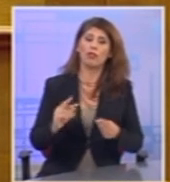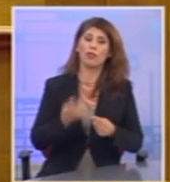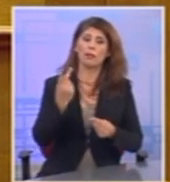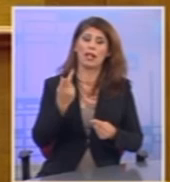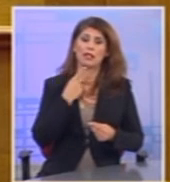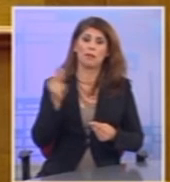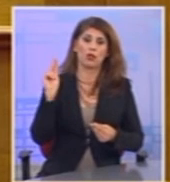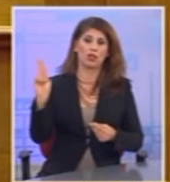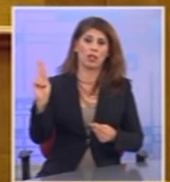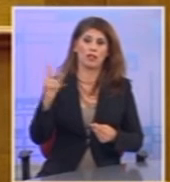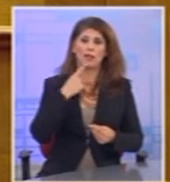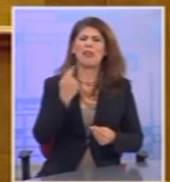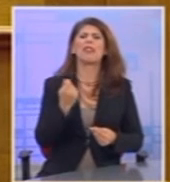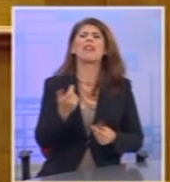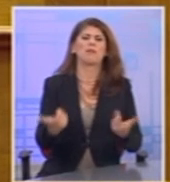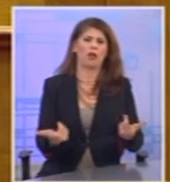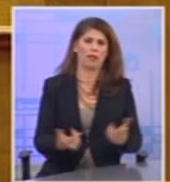ότι δεν είναι και πολλά τα λεφτά.